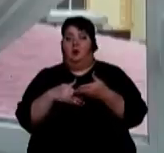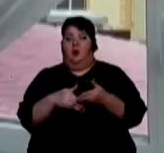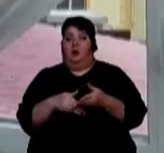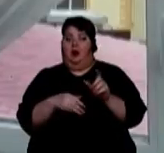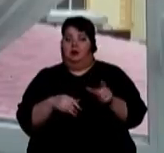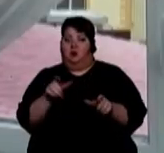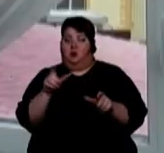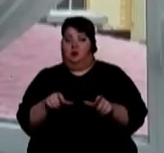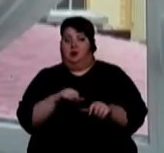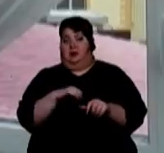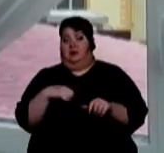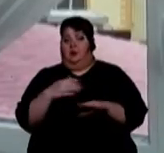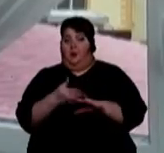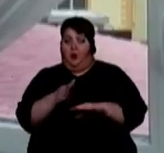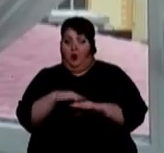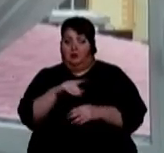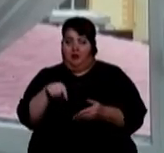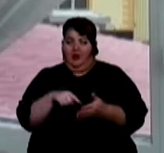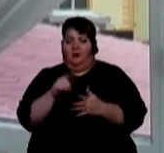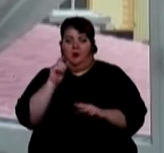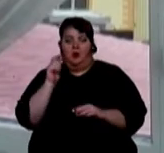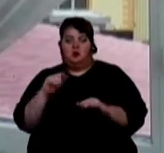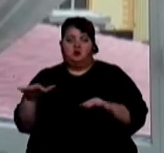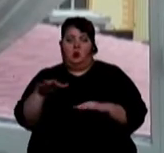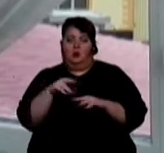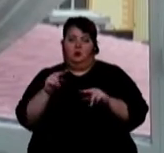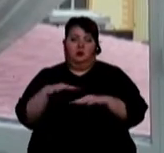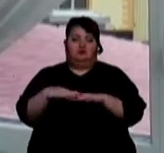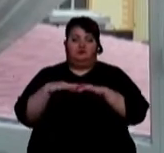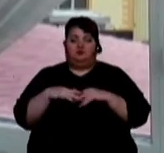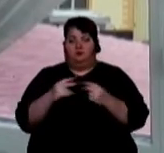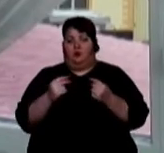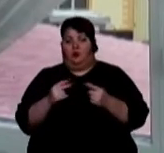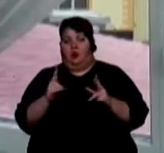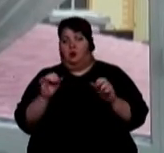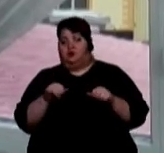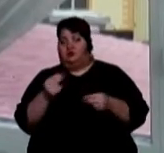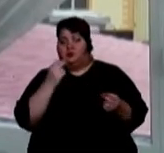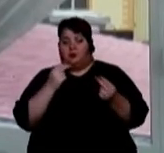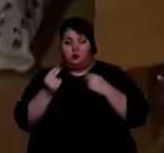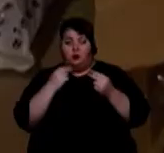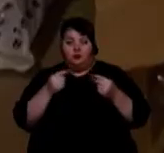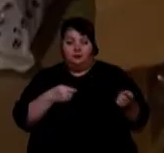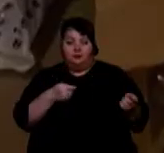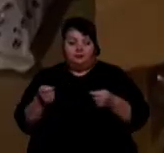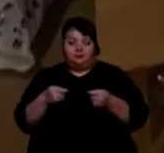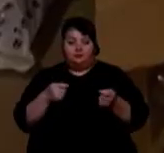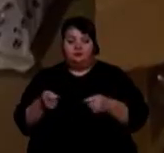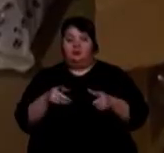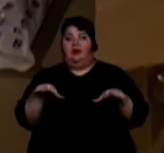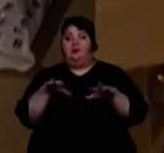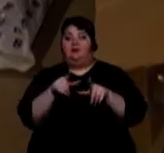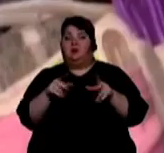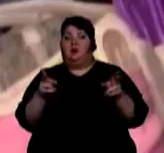люди з самої Полтави, з України, хто може коштами, хто може продуктами, хто може. Тим, хто